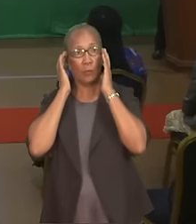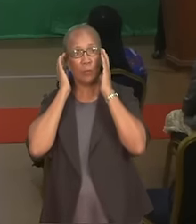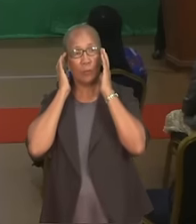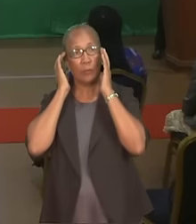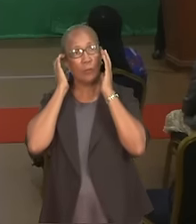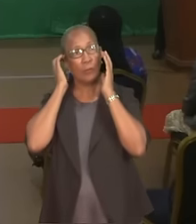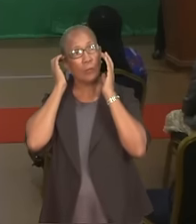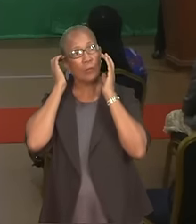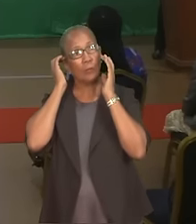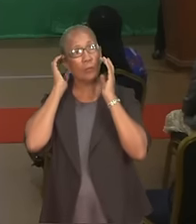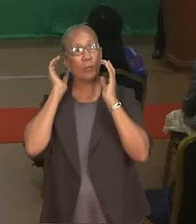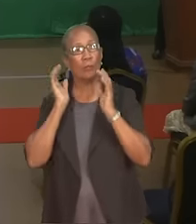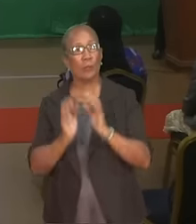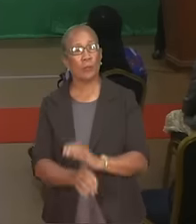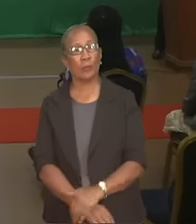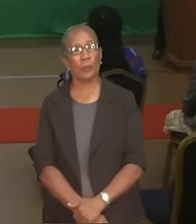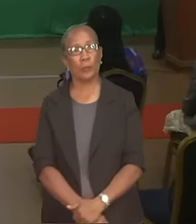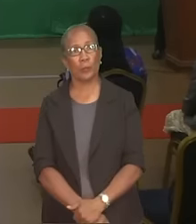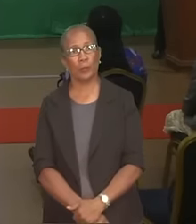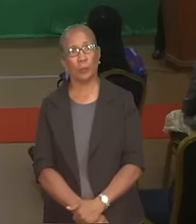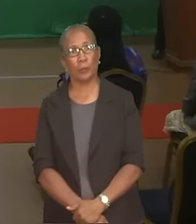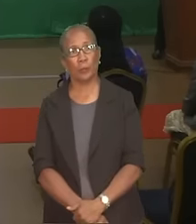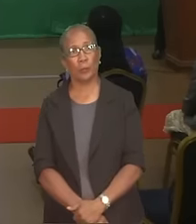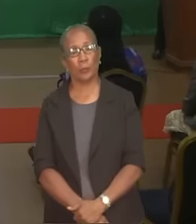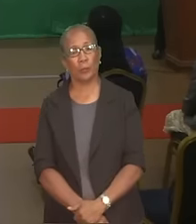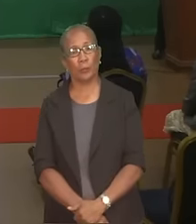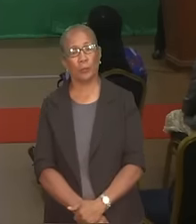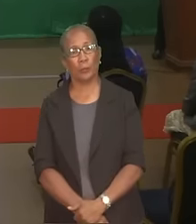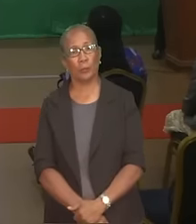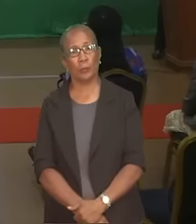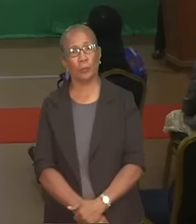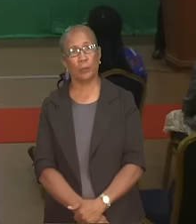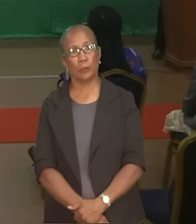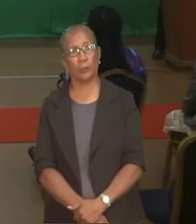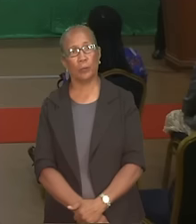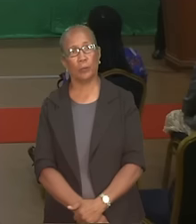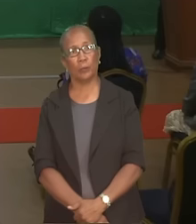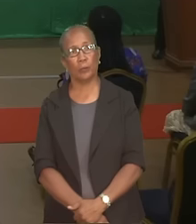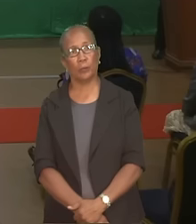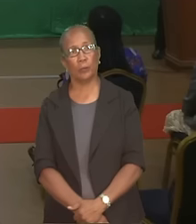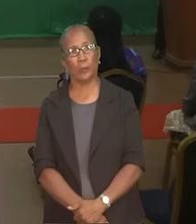Nee, is die beschikking al uit? Ja, ja. Oké, okay, dan misschien kan de minister die vraag zelf beantwoorden.